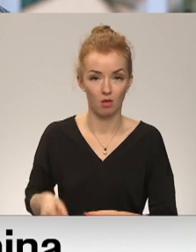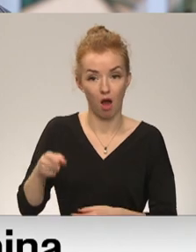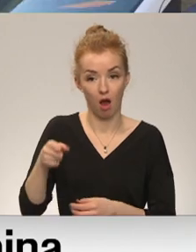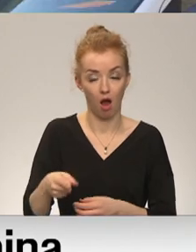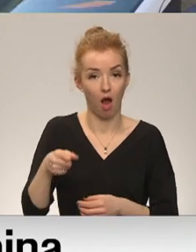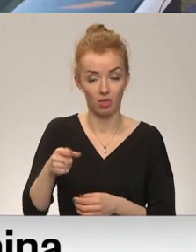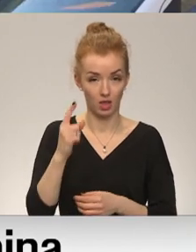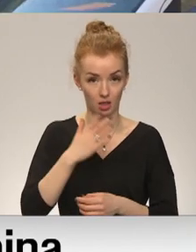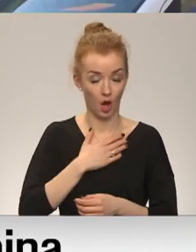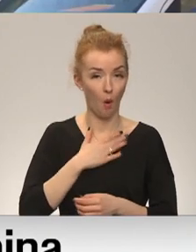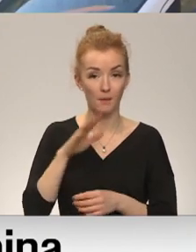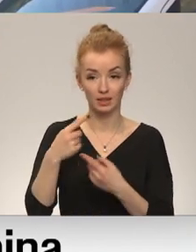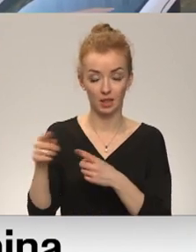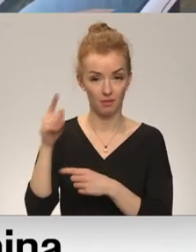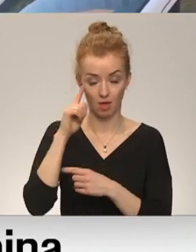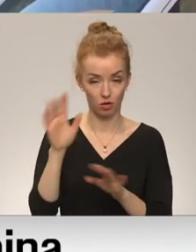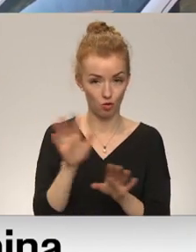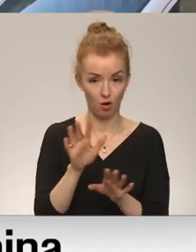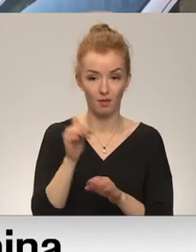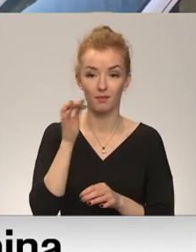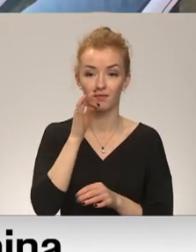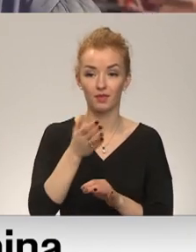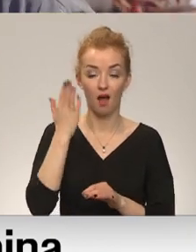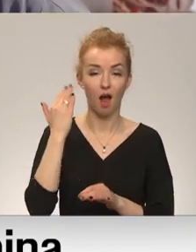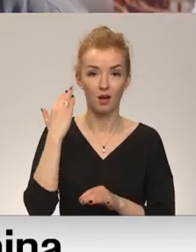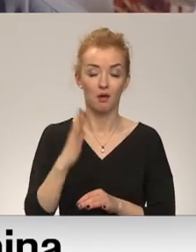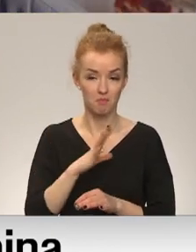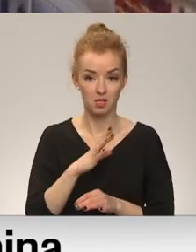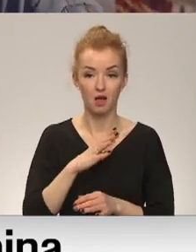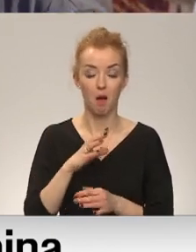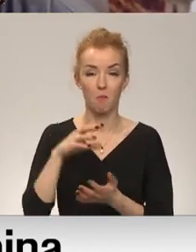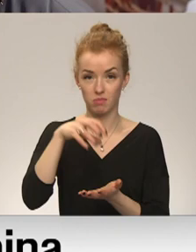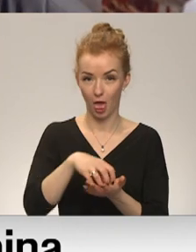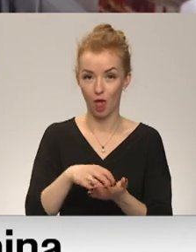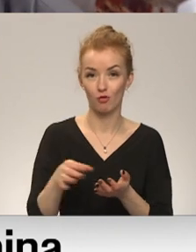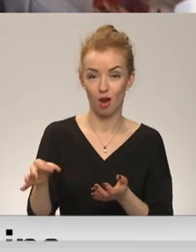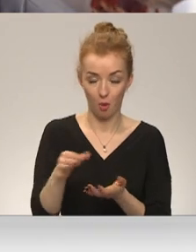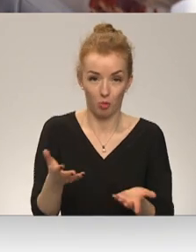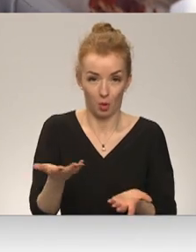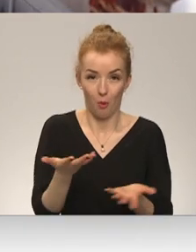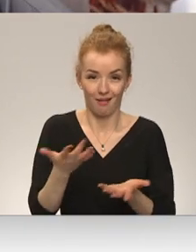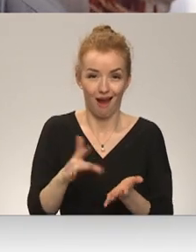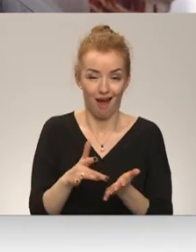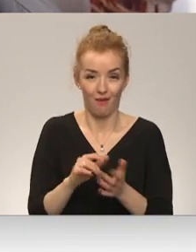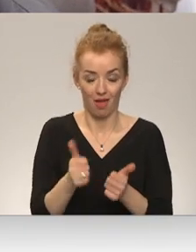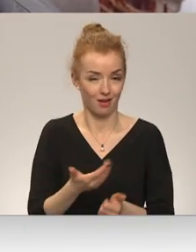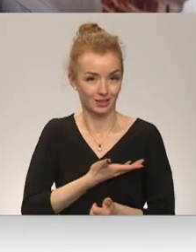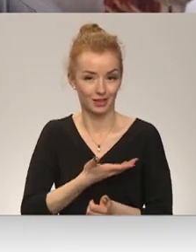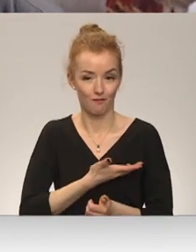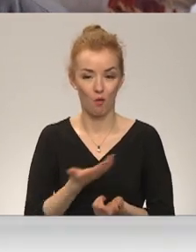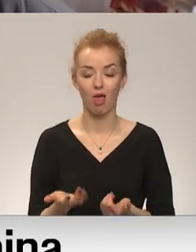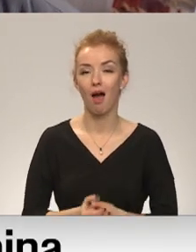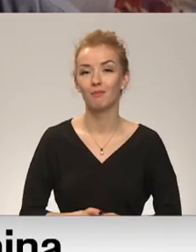vecākiem nedomā. Nākrāk taču bija Preiļu rajons. Nu, kaut kā dzīvojām, nebija tā, ka nebija nekā.